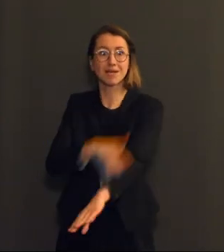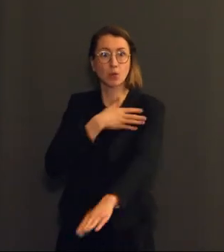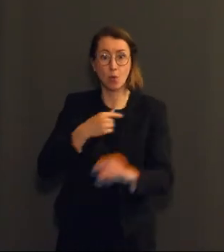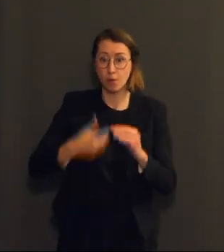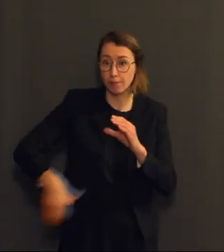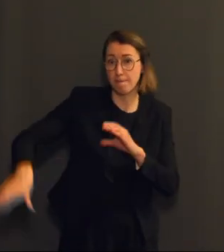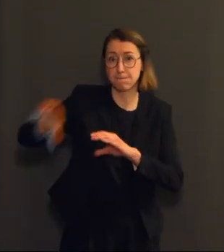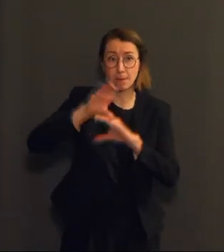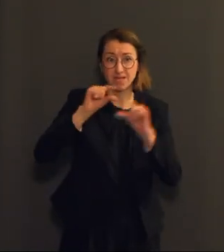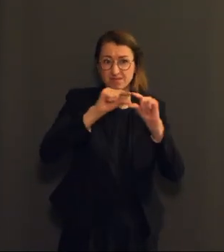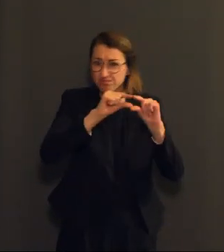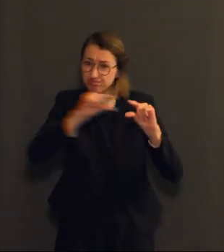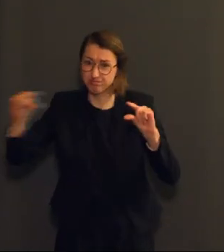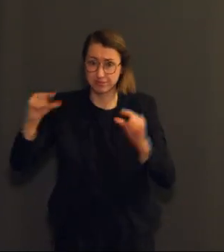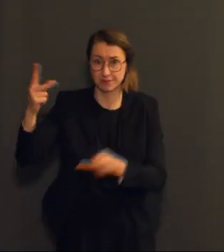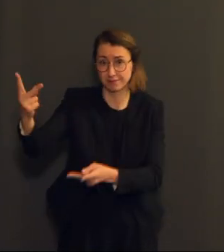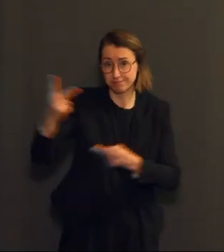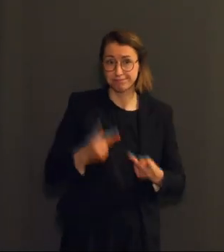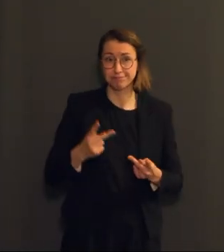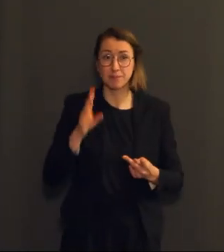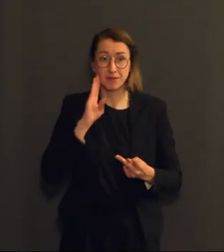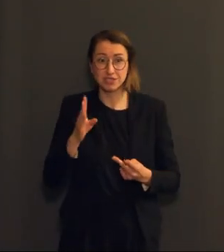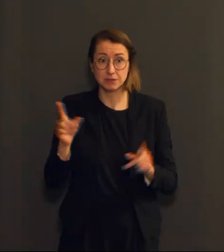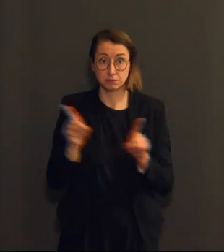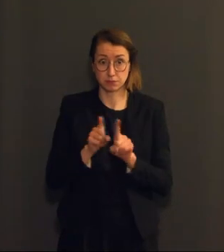livrées, et ceci plus rapidement que prévu.